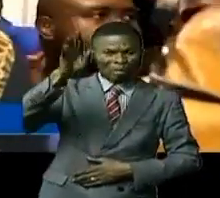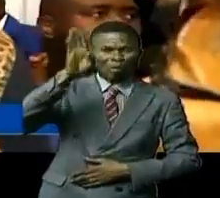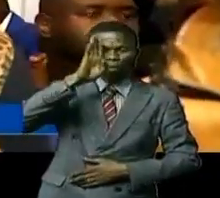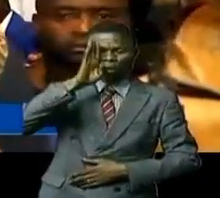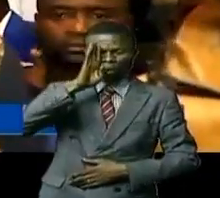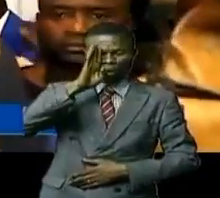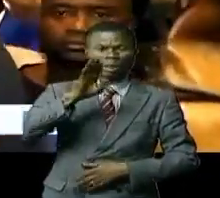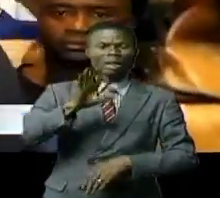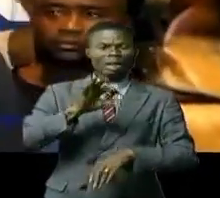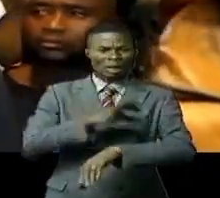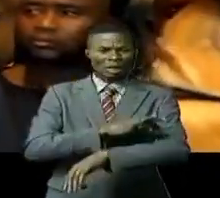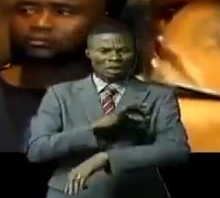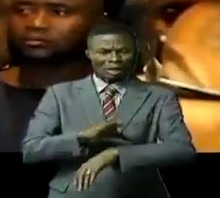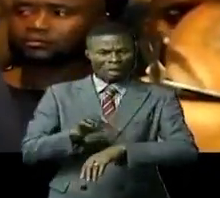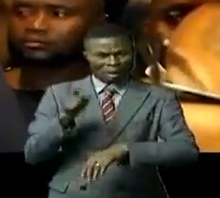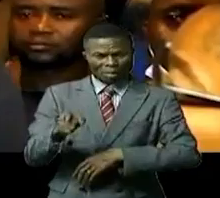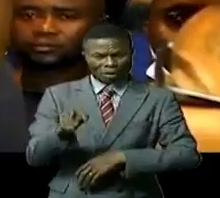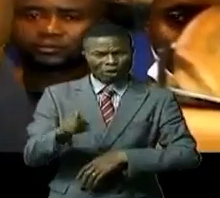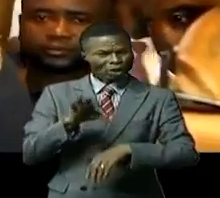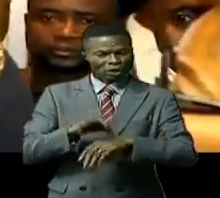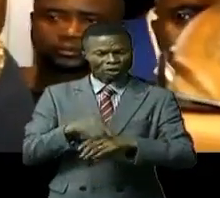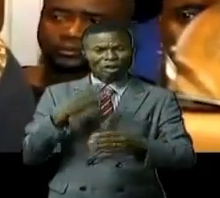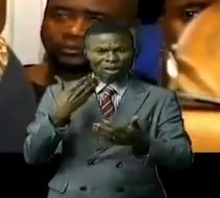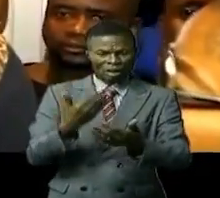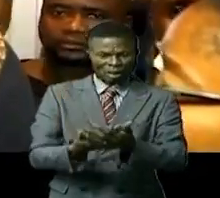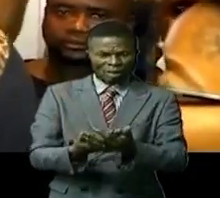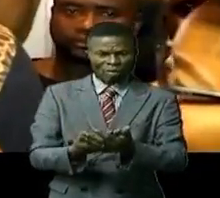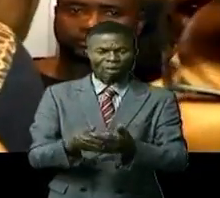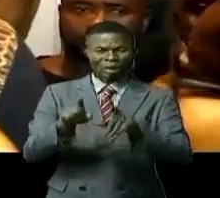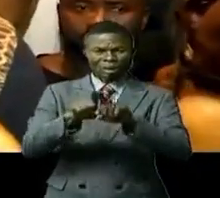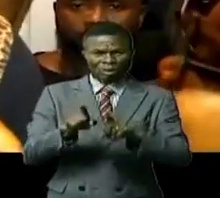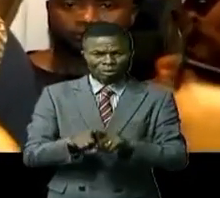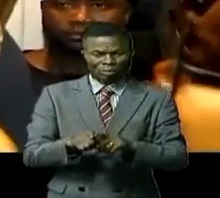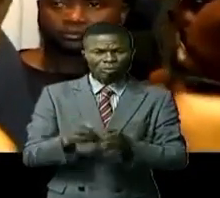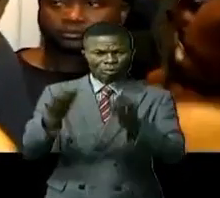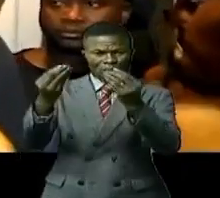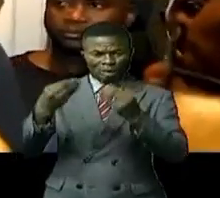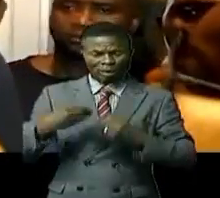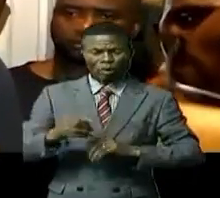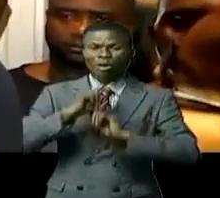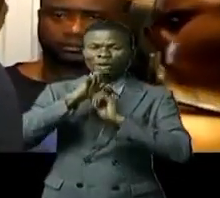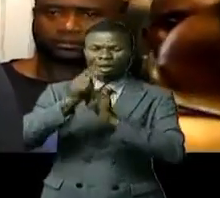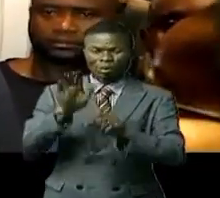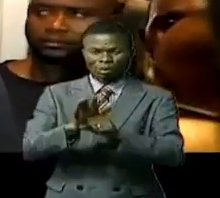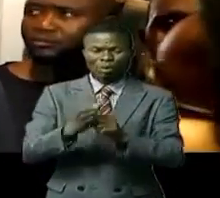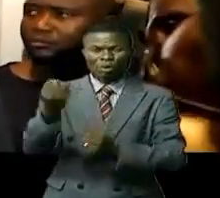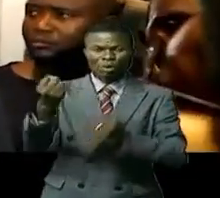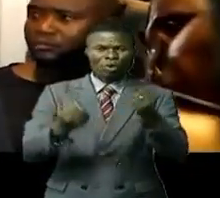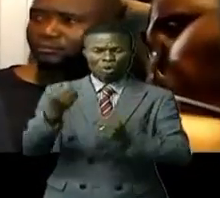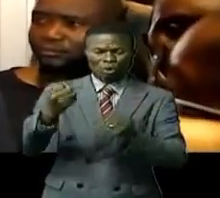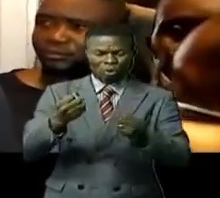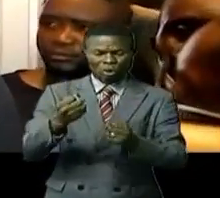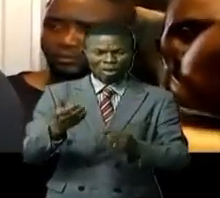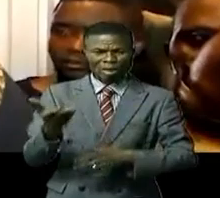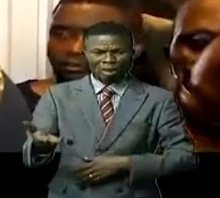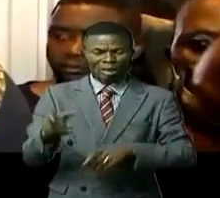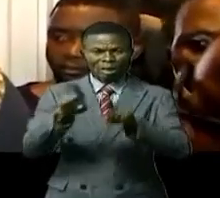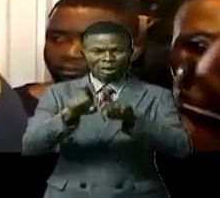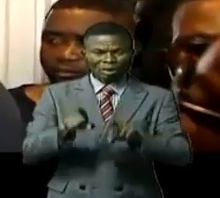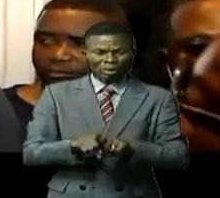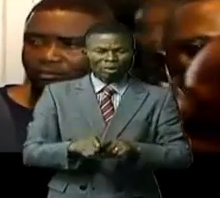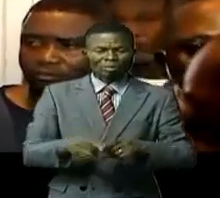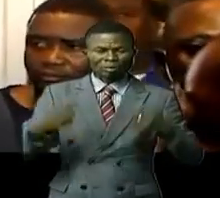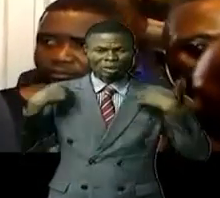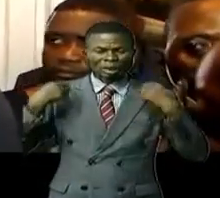séjourné pendant 3 jours. Et ils nous ont donné quelques dons, notamment des camions de pompiers, ainsi que des tenues